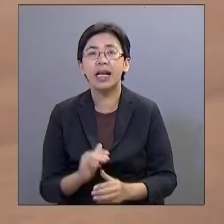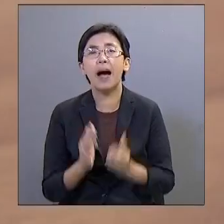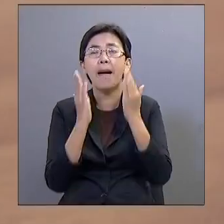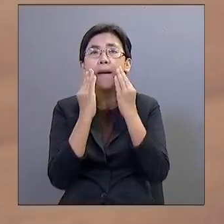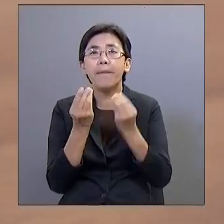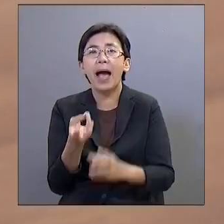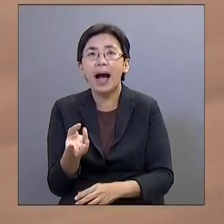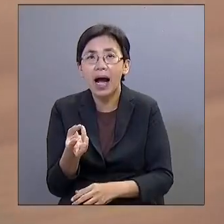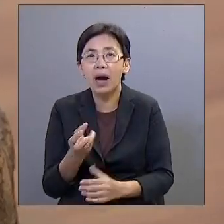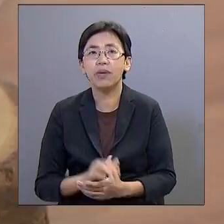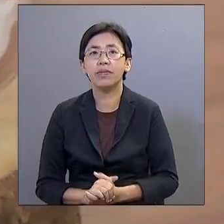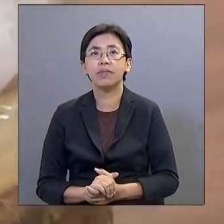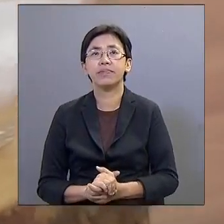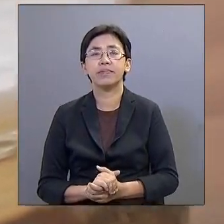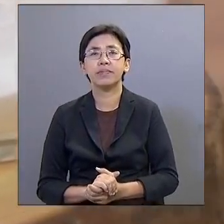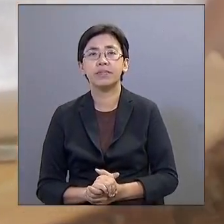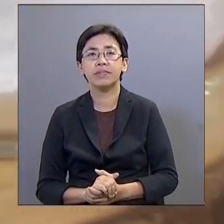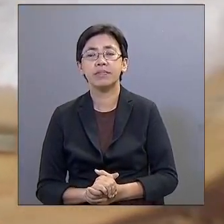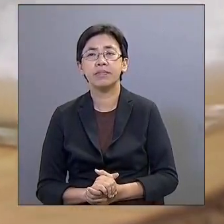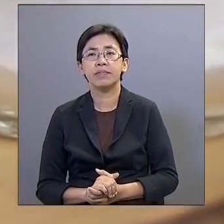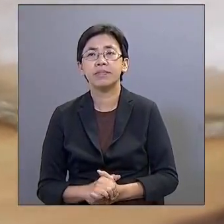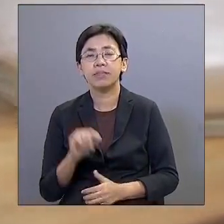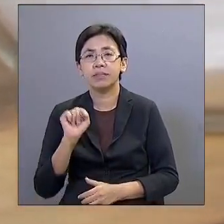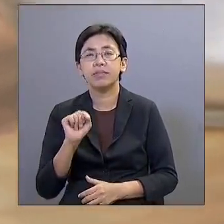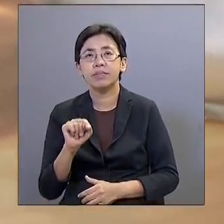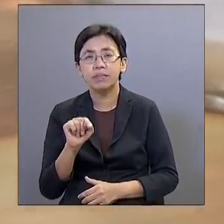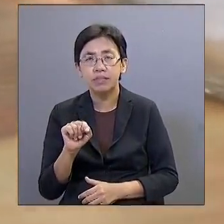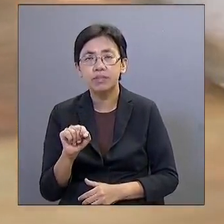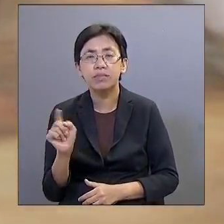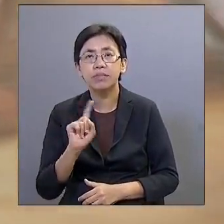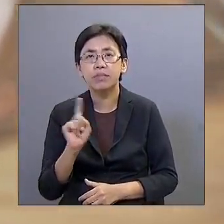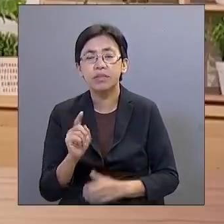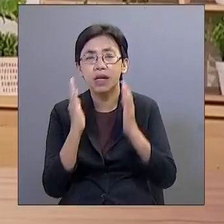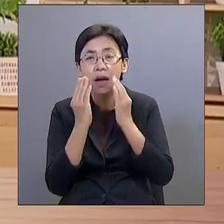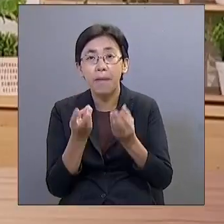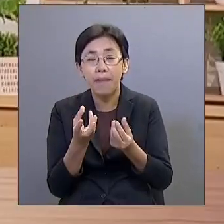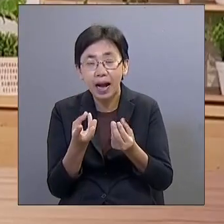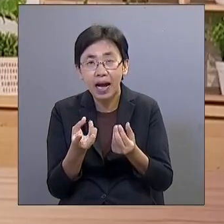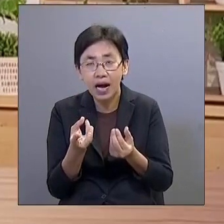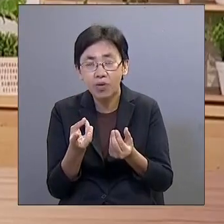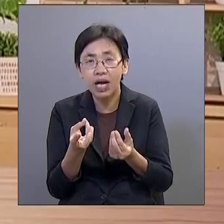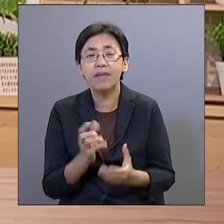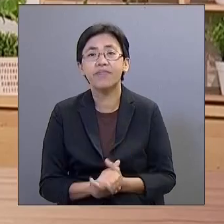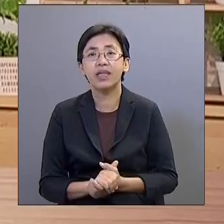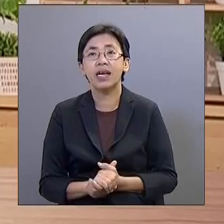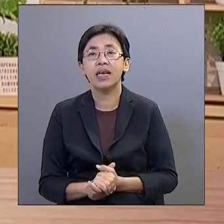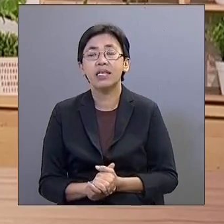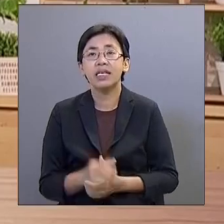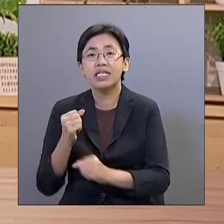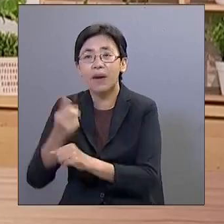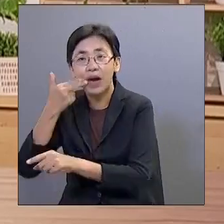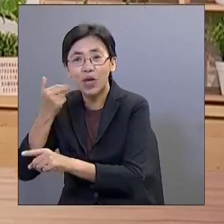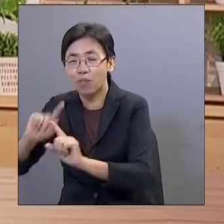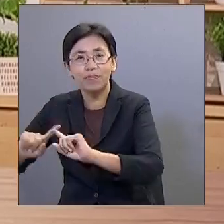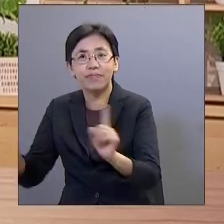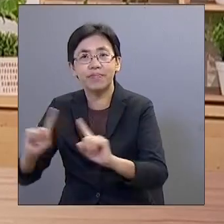ะคะไอสตาร์สนะคะตัวนี้ก็คือเป็นตัวที่เป็นคอสเมติกเกรดไม่ได้เป็นแป้งข้าวเจ้าแบบที่ใช้สำหรับทำขนมนะ